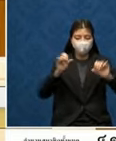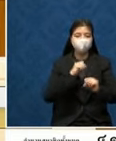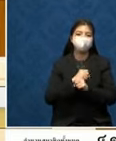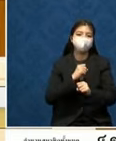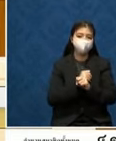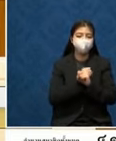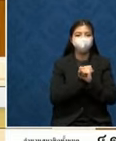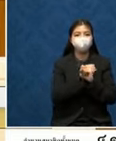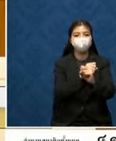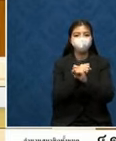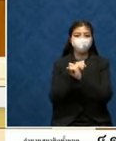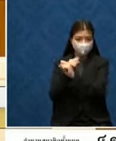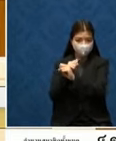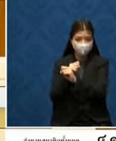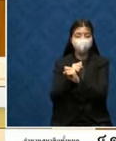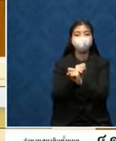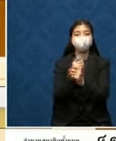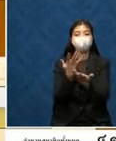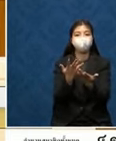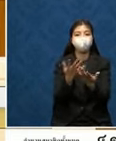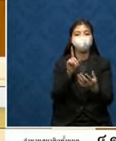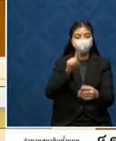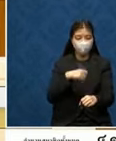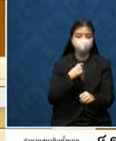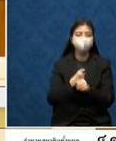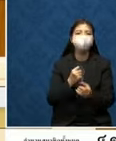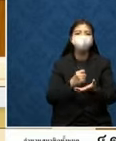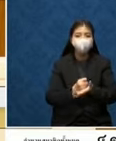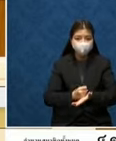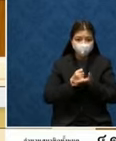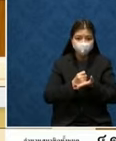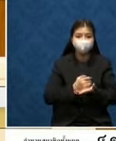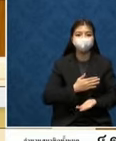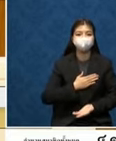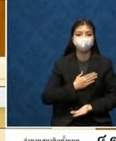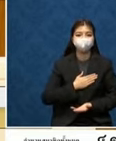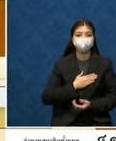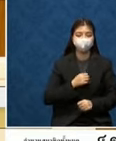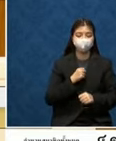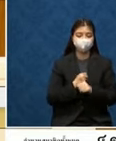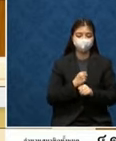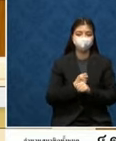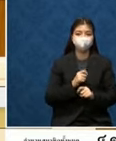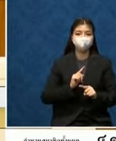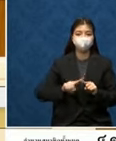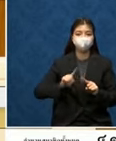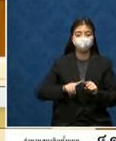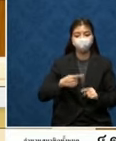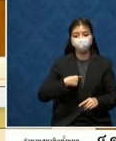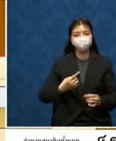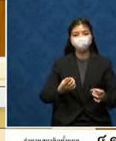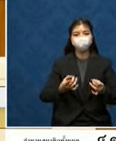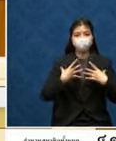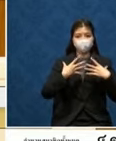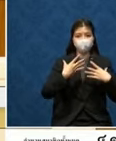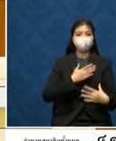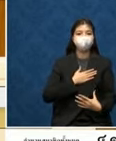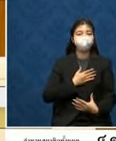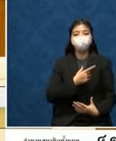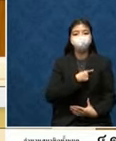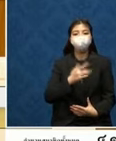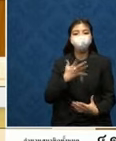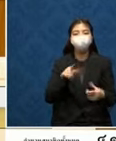ทั้งมิติแรกคือมิติในการป้องกันท่านต้องช่วยผมนะท่านท่านท่านรังเกียจท่านไม่ชอบผมก็ไม่ชอบยา